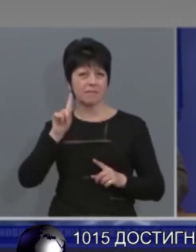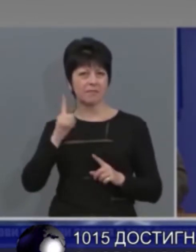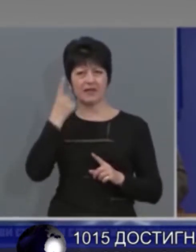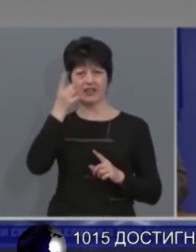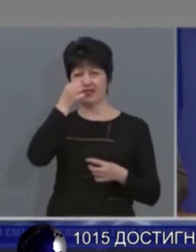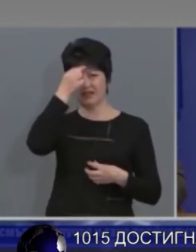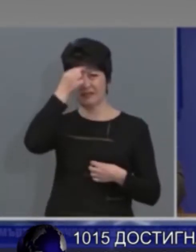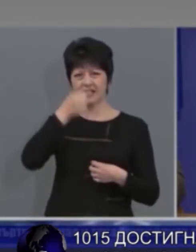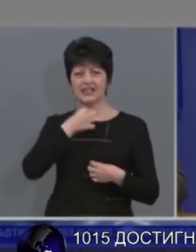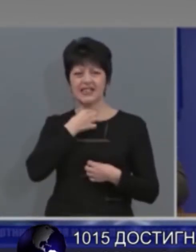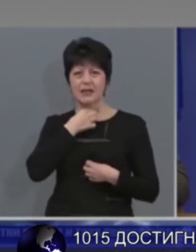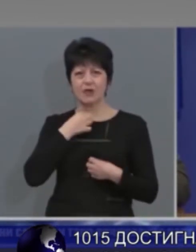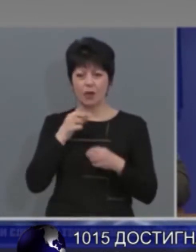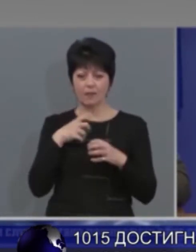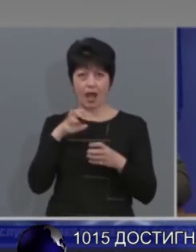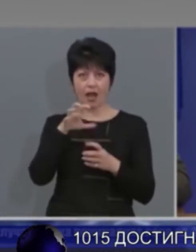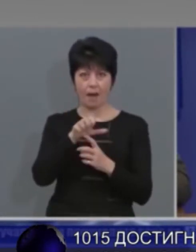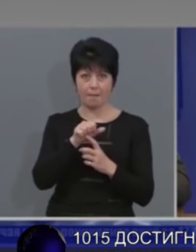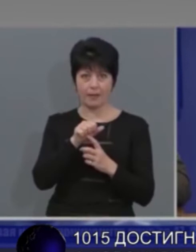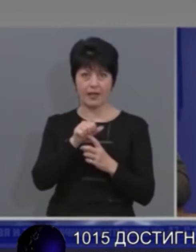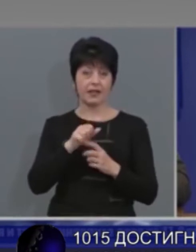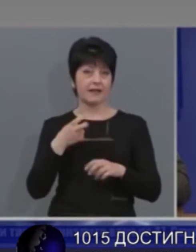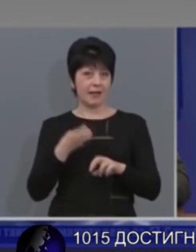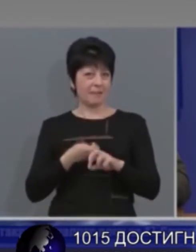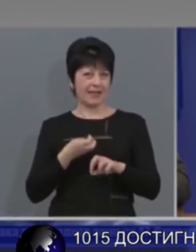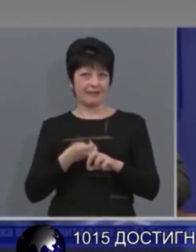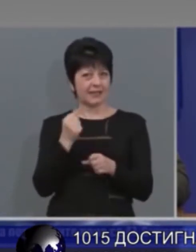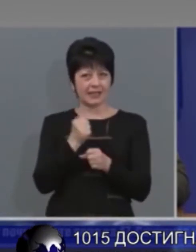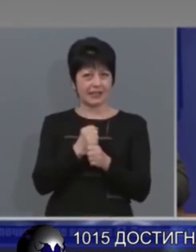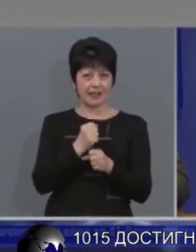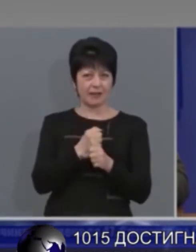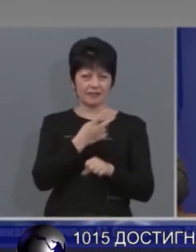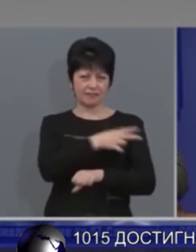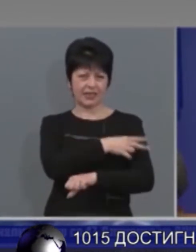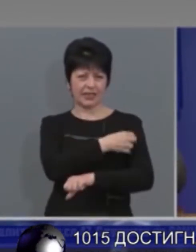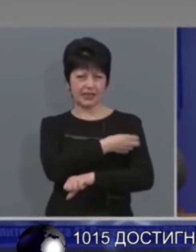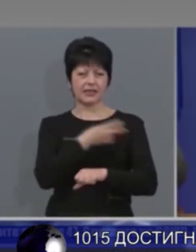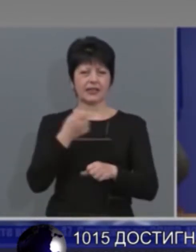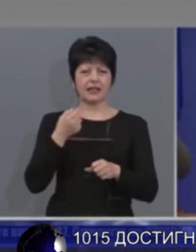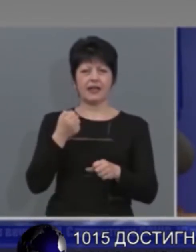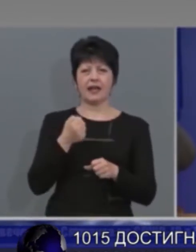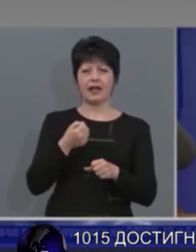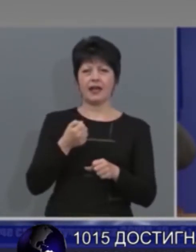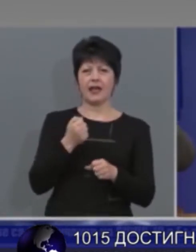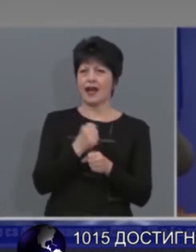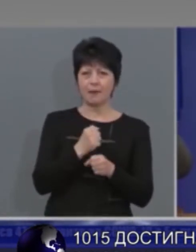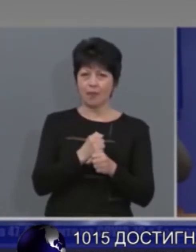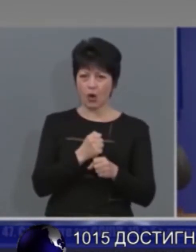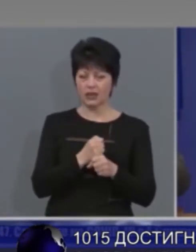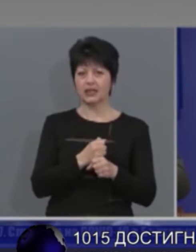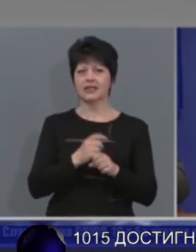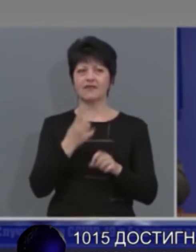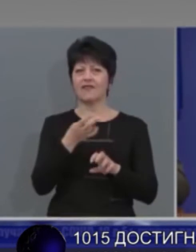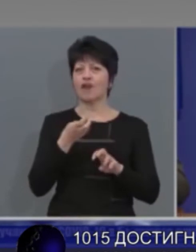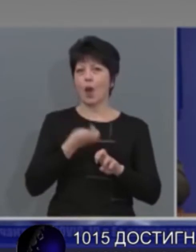При първа група, най-важно, медицински работници, това са лекари, сестри, санитари в